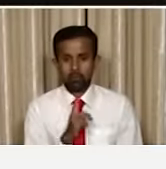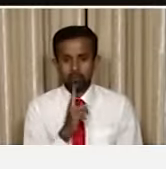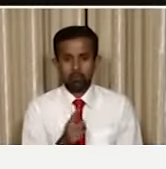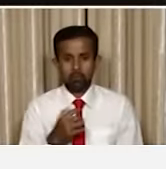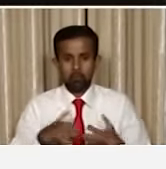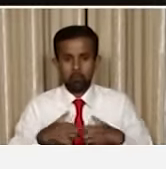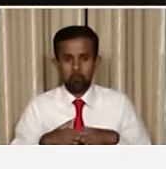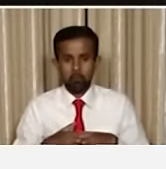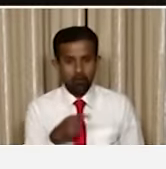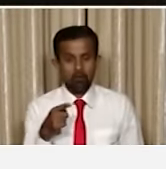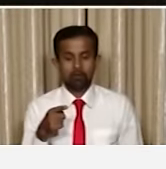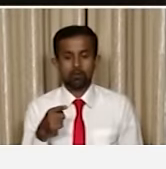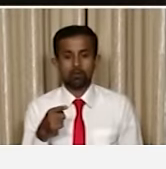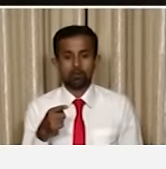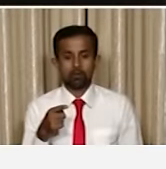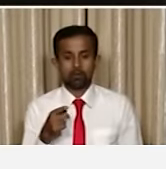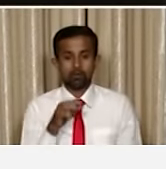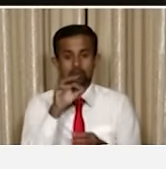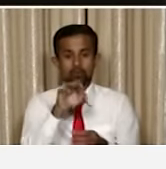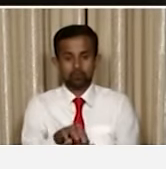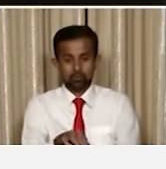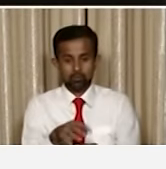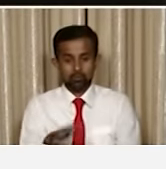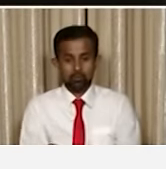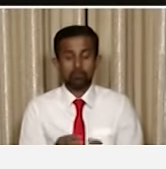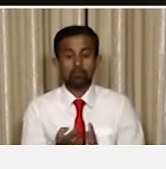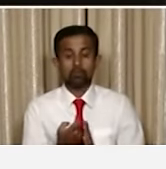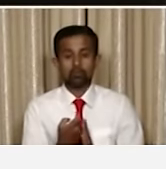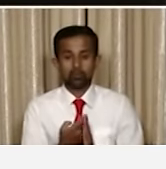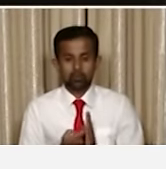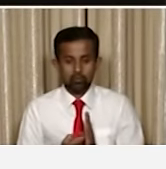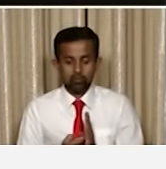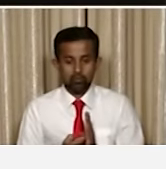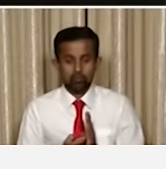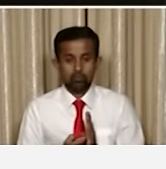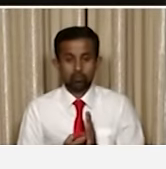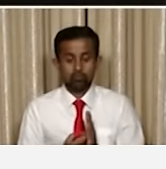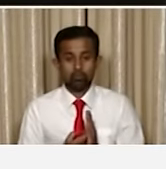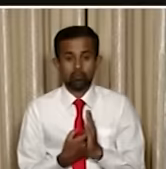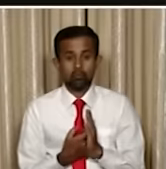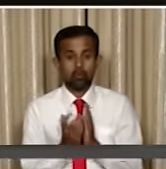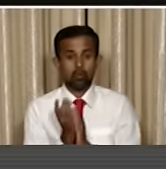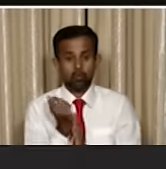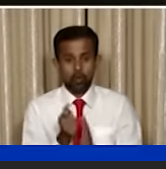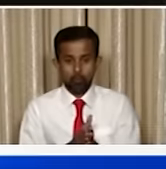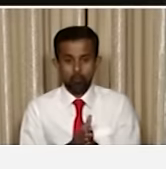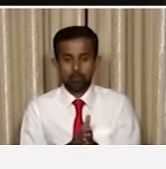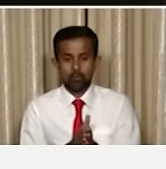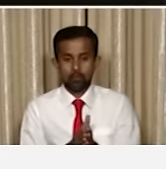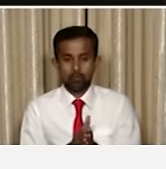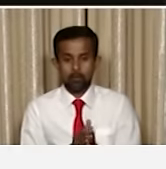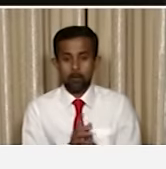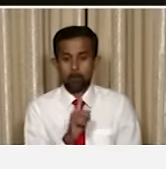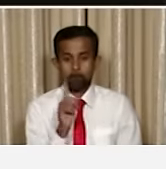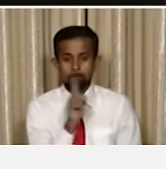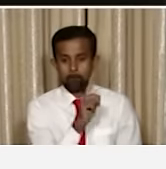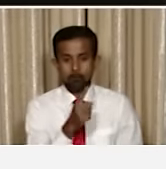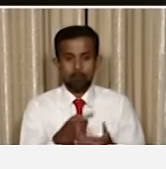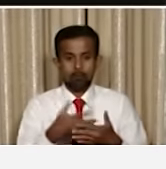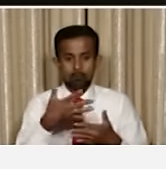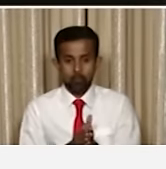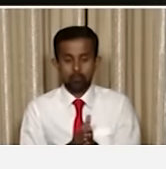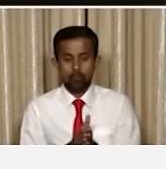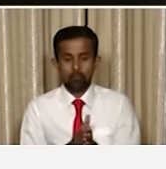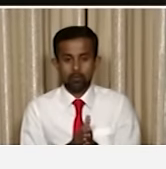ඩයනා සුජිත් රෝහණ පළමු වාර්තාව පාර්ලිමේන්තුවට එම තිදෙනාට පාර්ලිමේන්තු සේවය මසකට